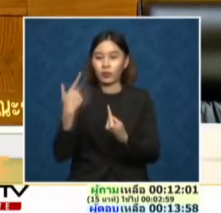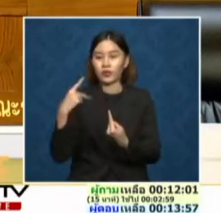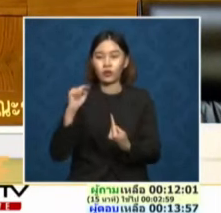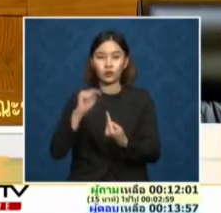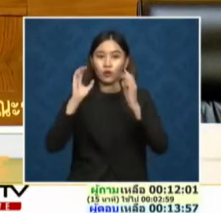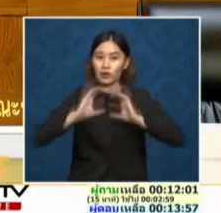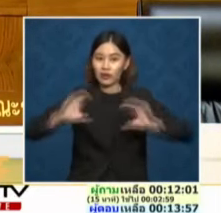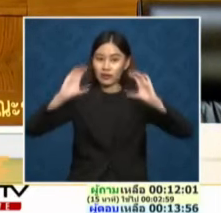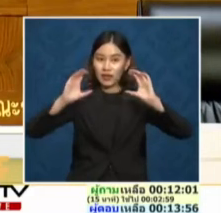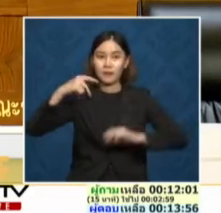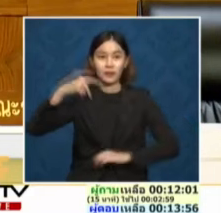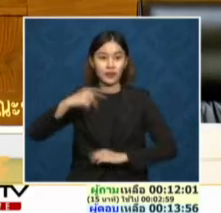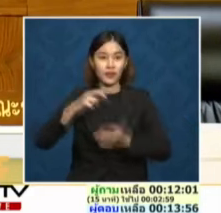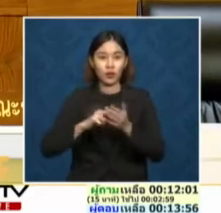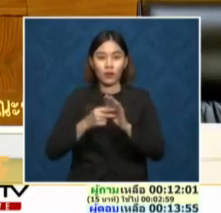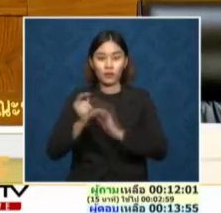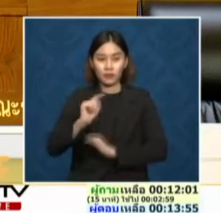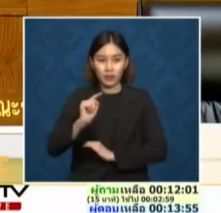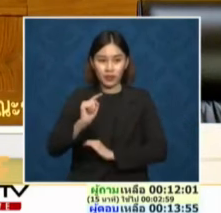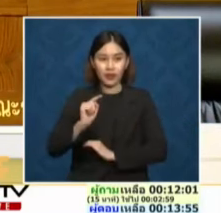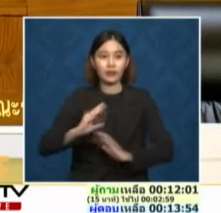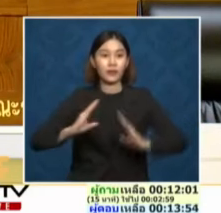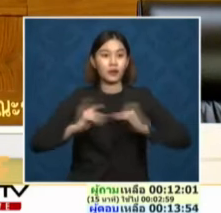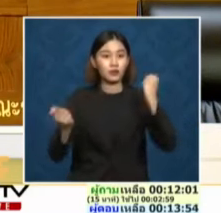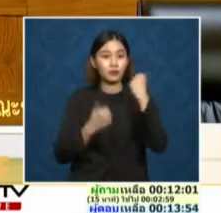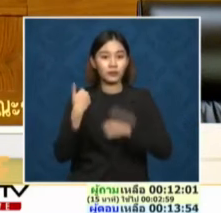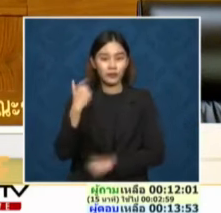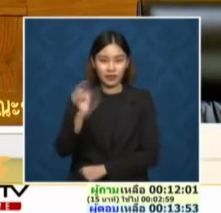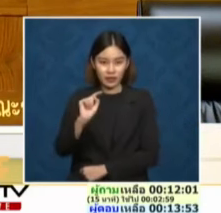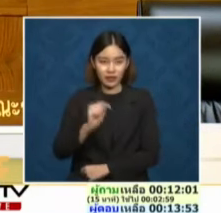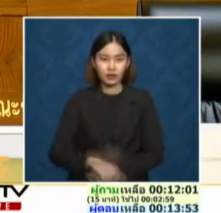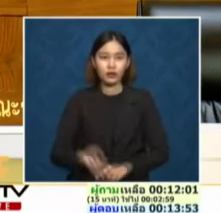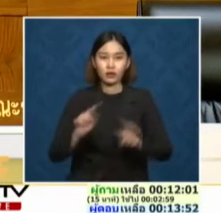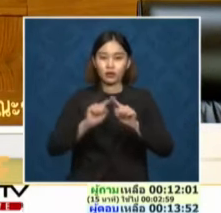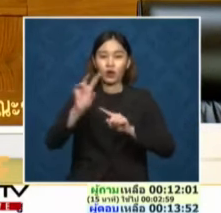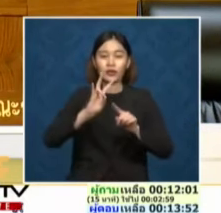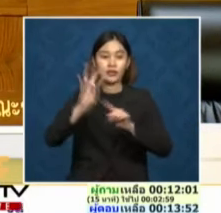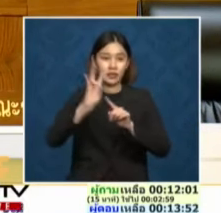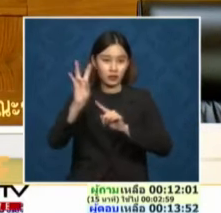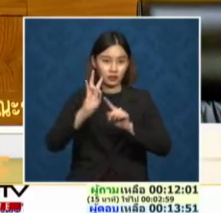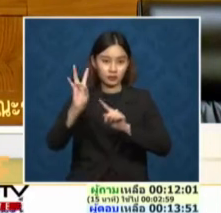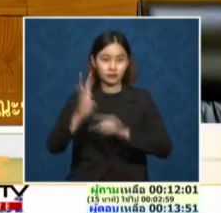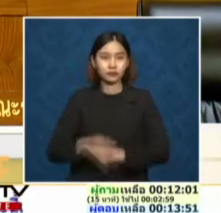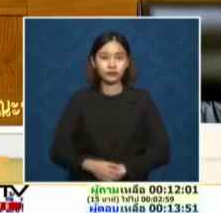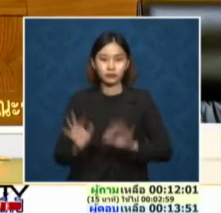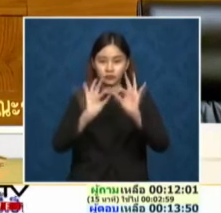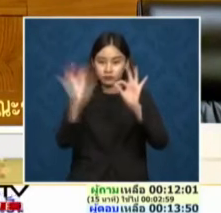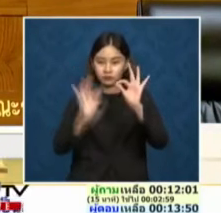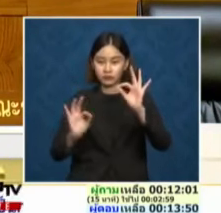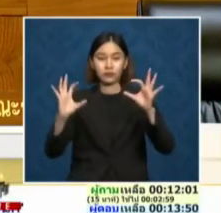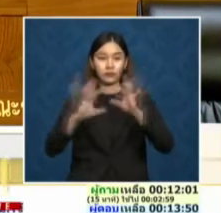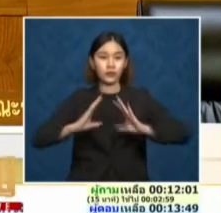อเคละท่านไม่ต้องเอาข้อมูลการรักษามาบอกแต่เขาบอกว่าประเมินกี่ครั้งใครประเมินอันนี้ท่านต้องตอบสังคมให้ได้